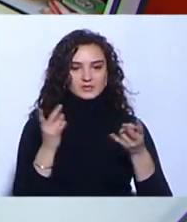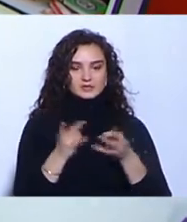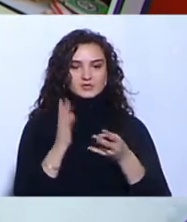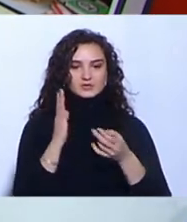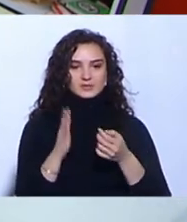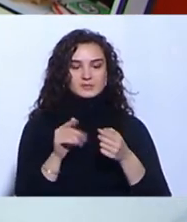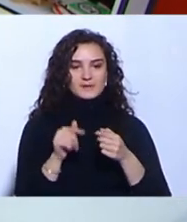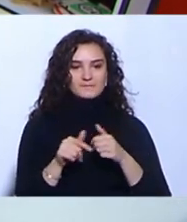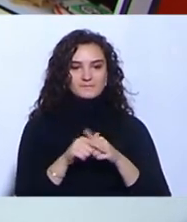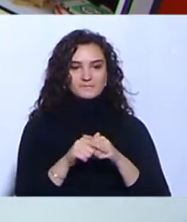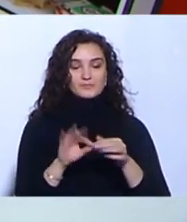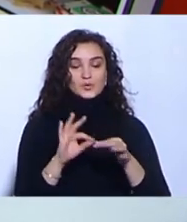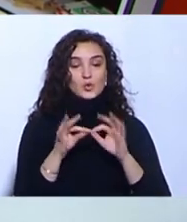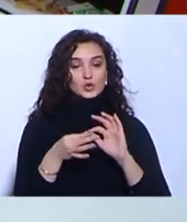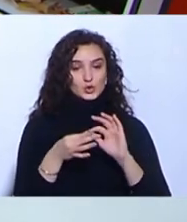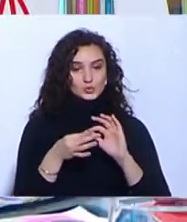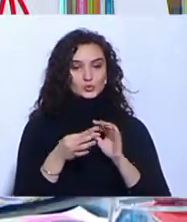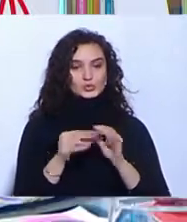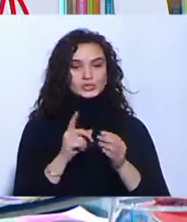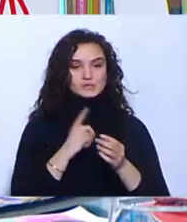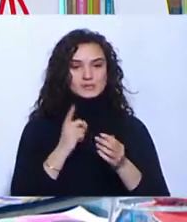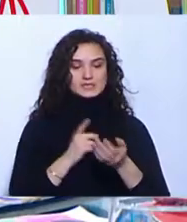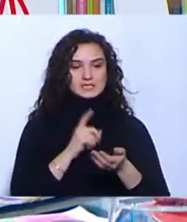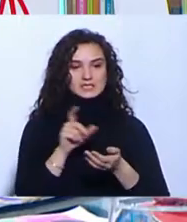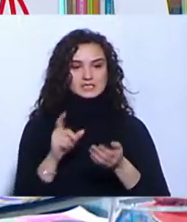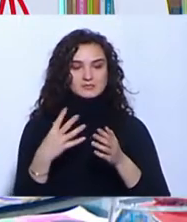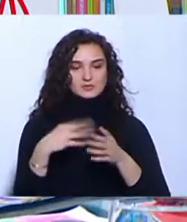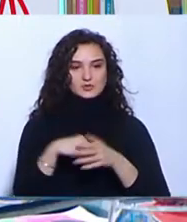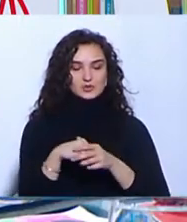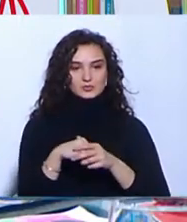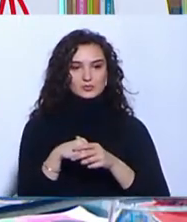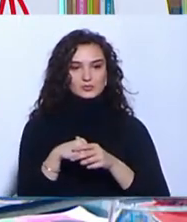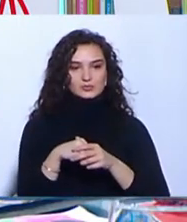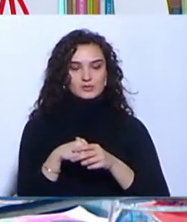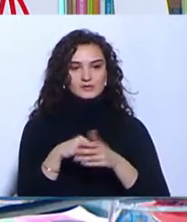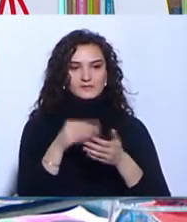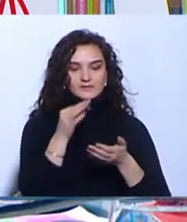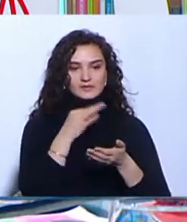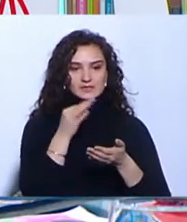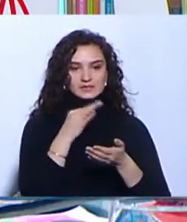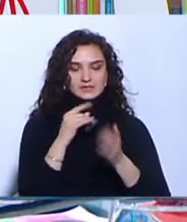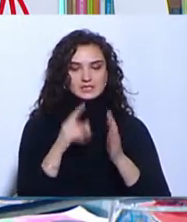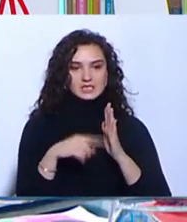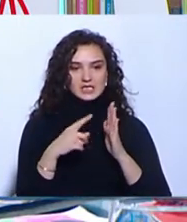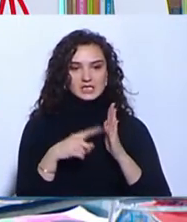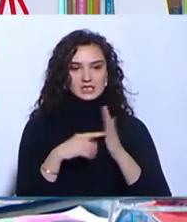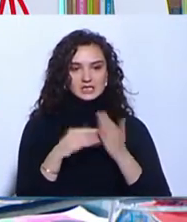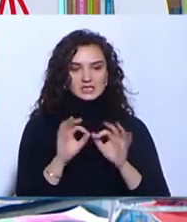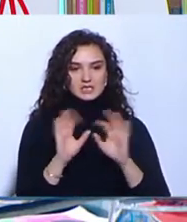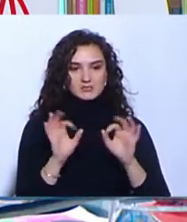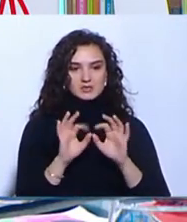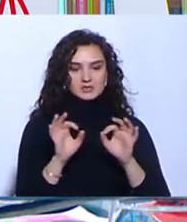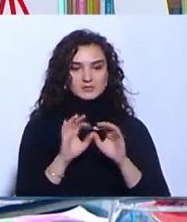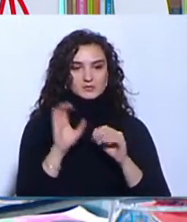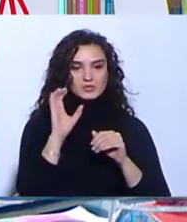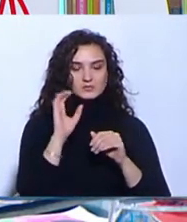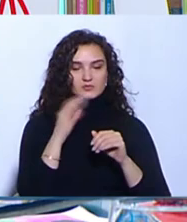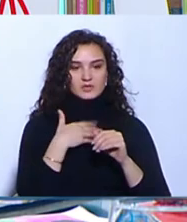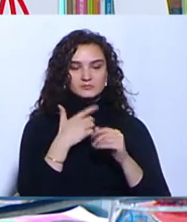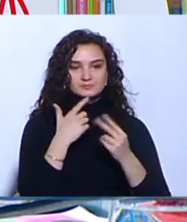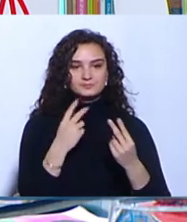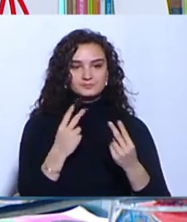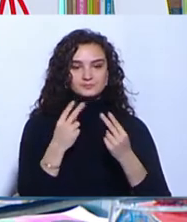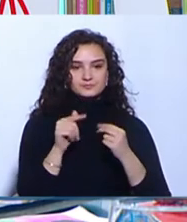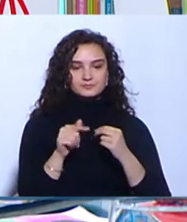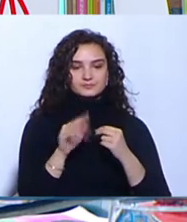დაგჭირდება კონკრეტული დარგის სპეციალისტის ჩართულობა, ვიდრე საკითხის განმარტებას მოისმენს ჩვენგან